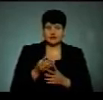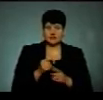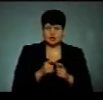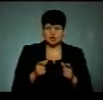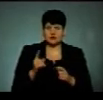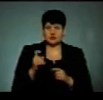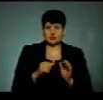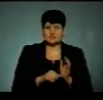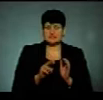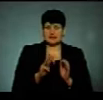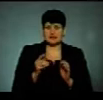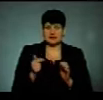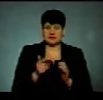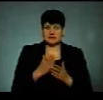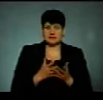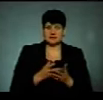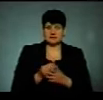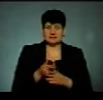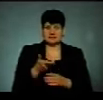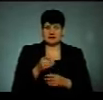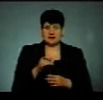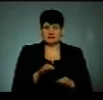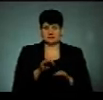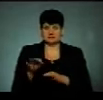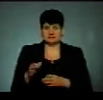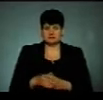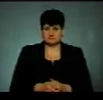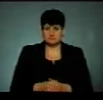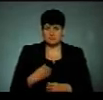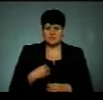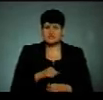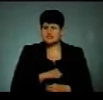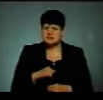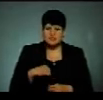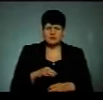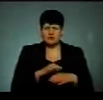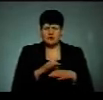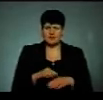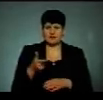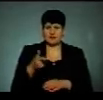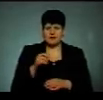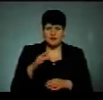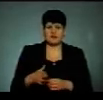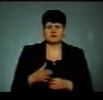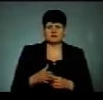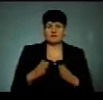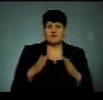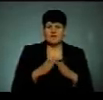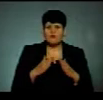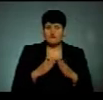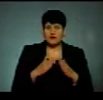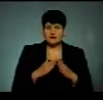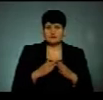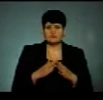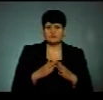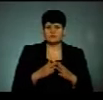163 гривні має заплатити за транспортування газу. Ми проводили самі газ. На хаті ще не жили, не мали за що провести той